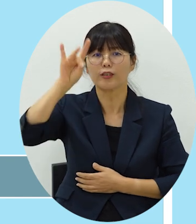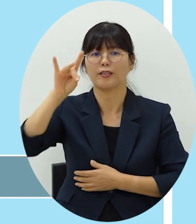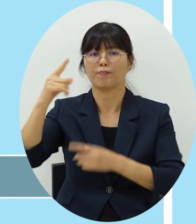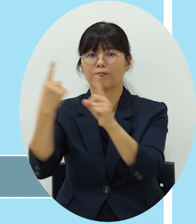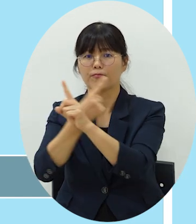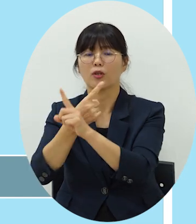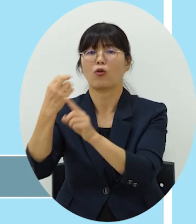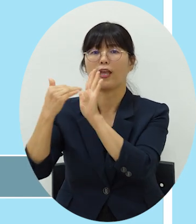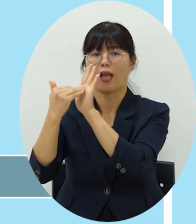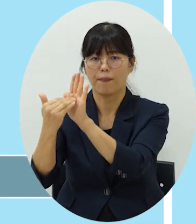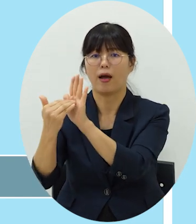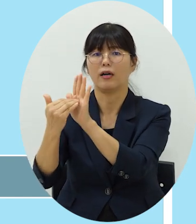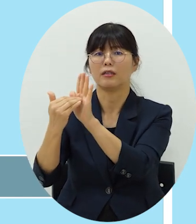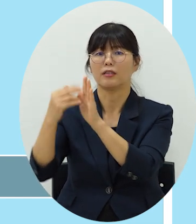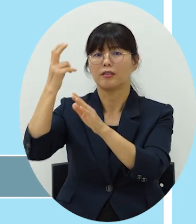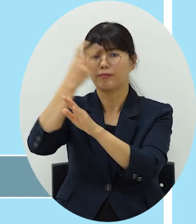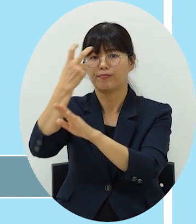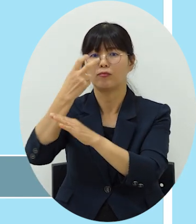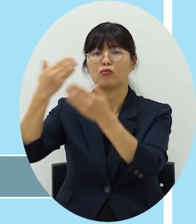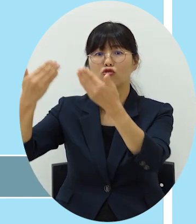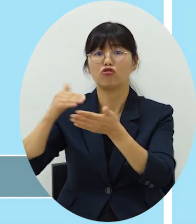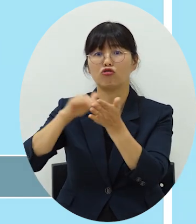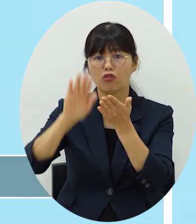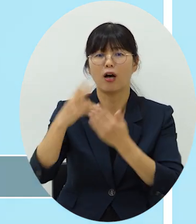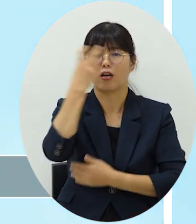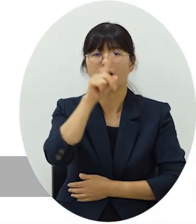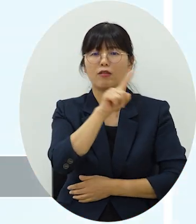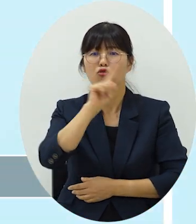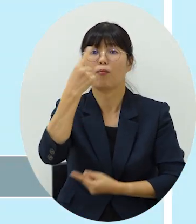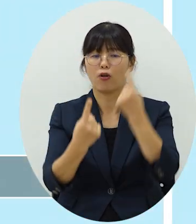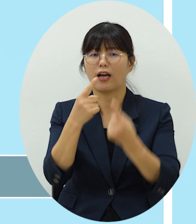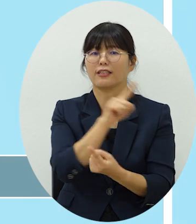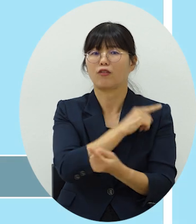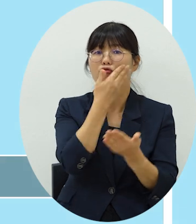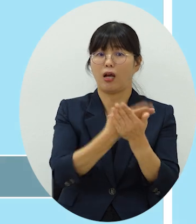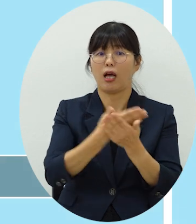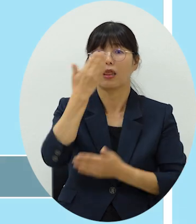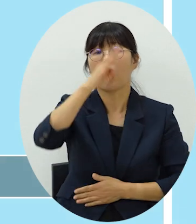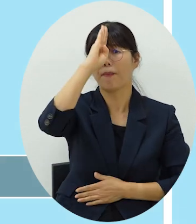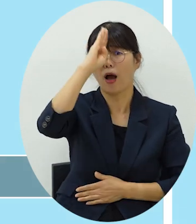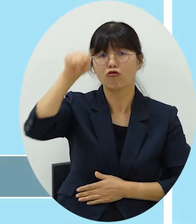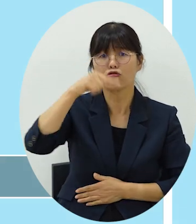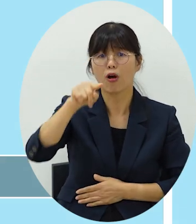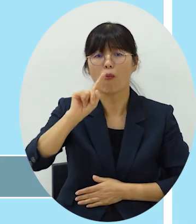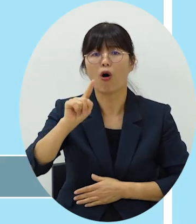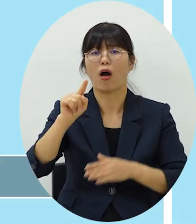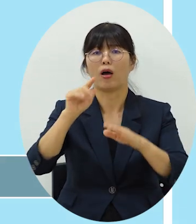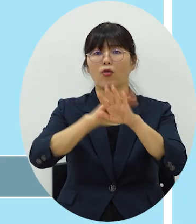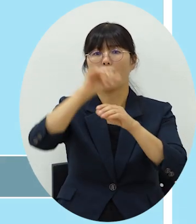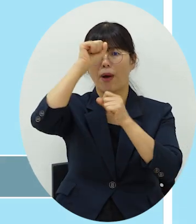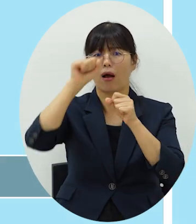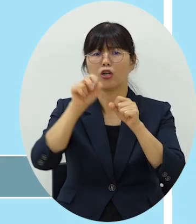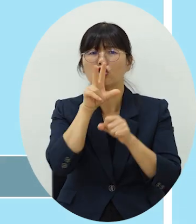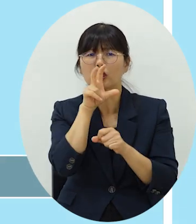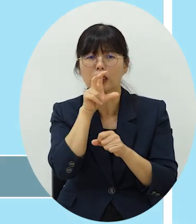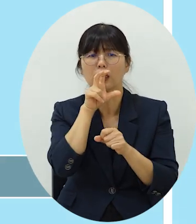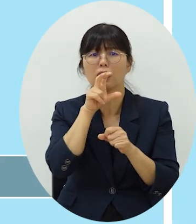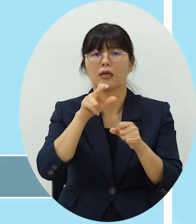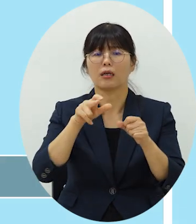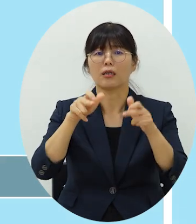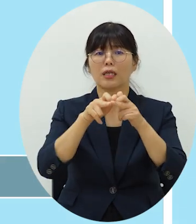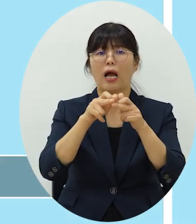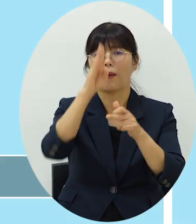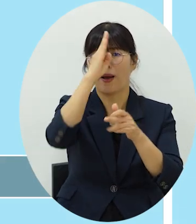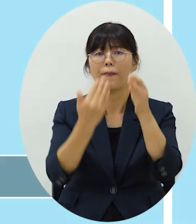및 예방과 진단 이후 관리가 무엇보다 중요합니다. 당뇨병 증상 중 하나인 손발 저림은 기존